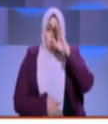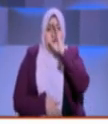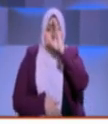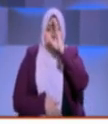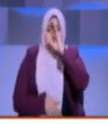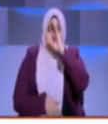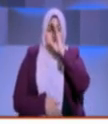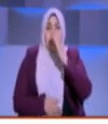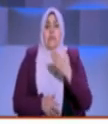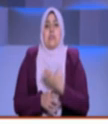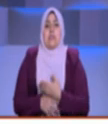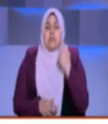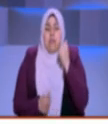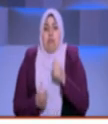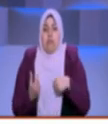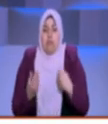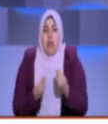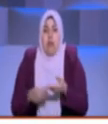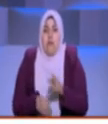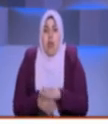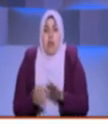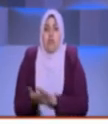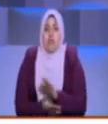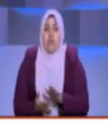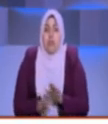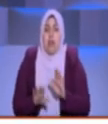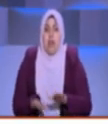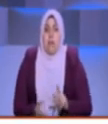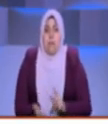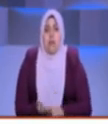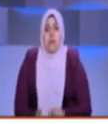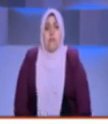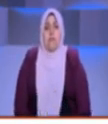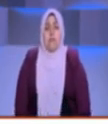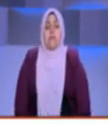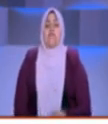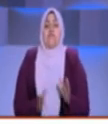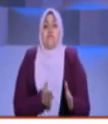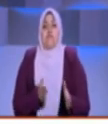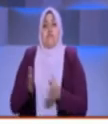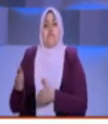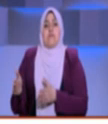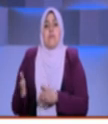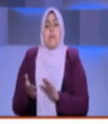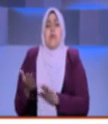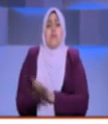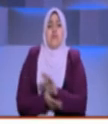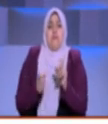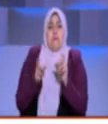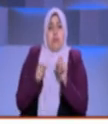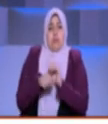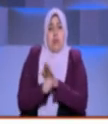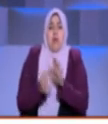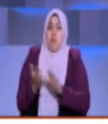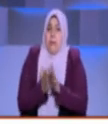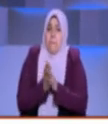أو للتعرف على الوضع على أرض الواقع. بعيدا عن تسييس أزمة كورونا، وهي مسألة كبيرة